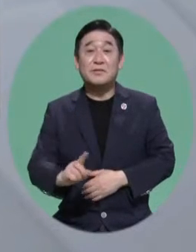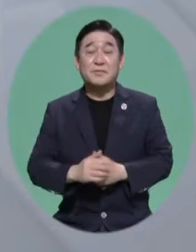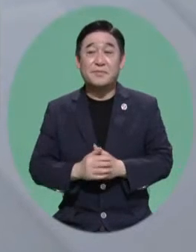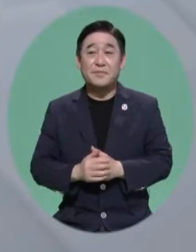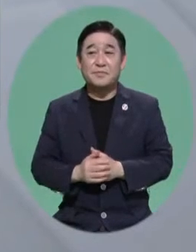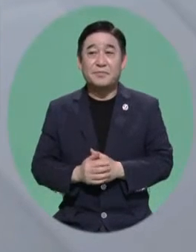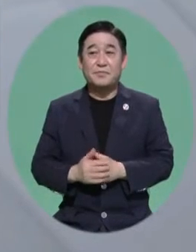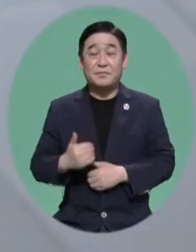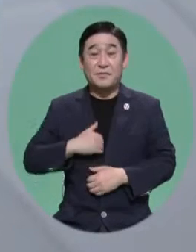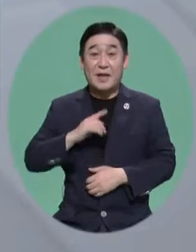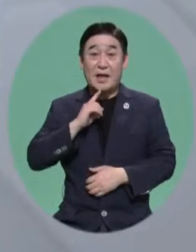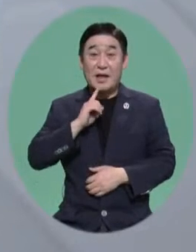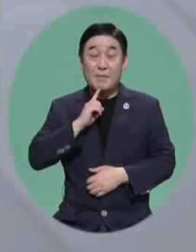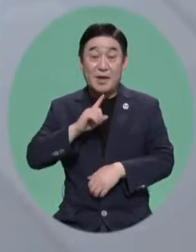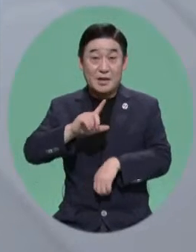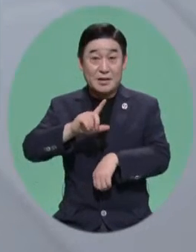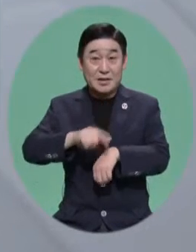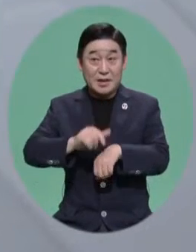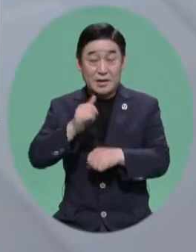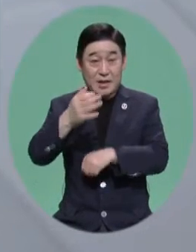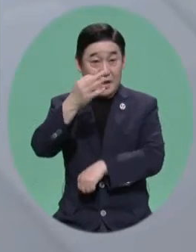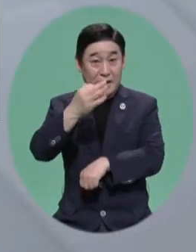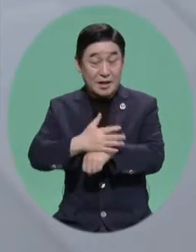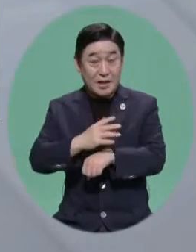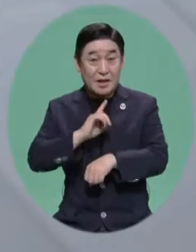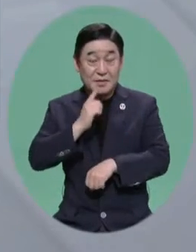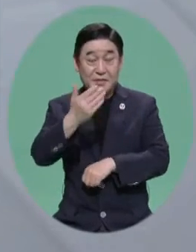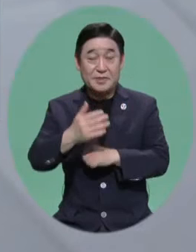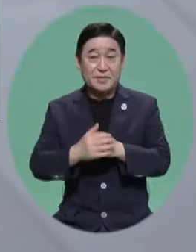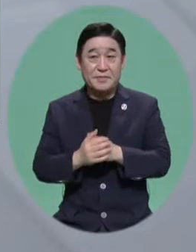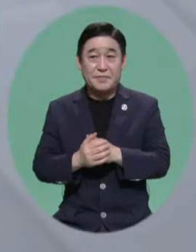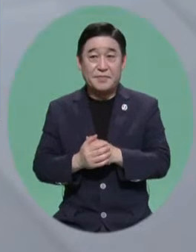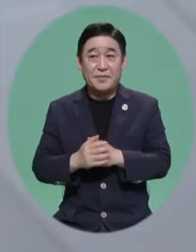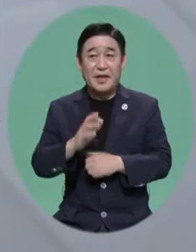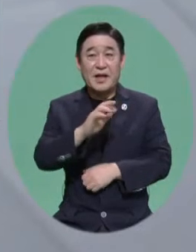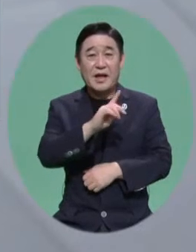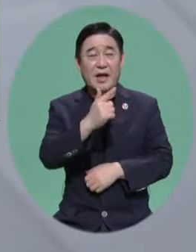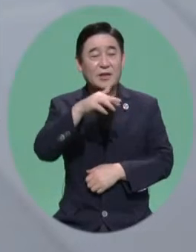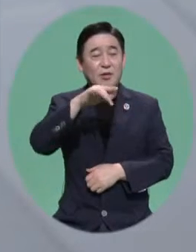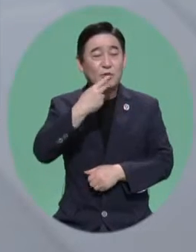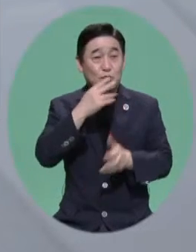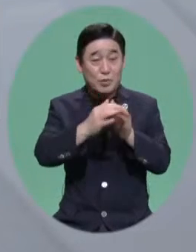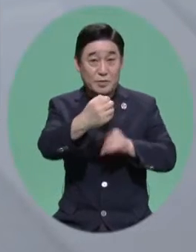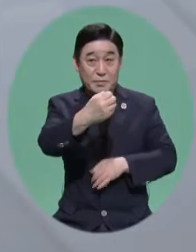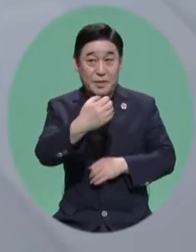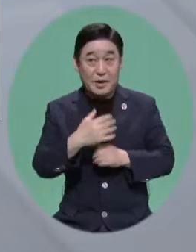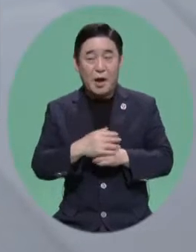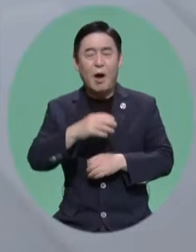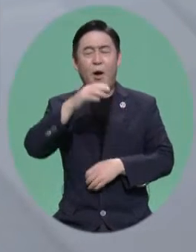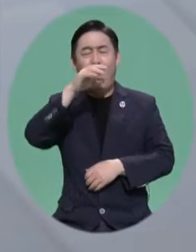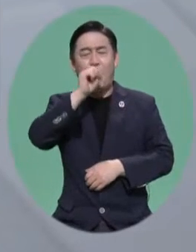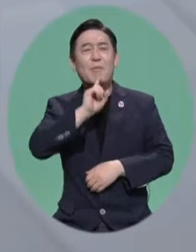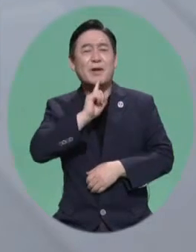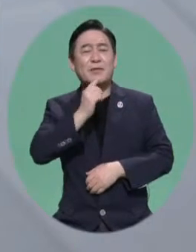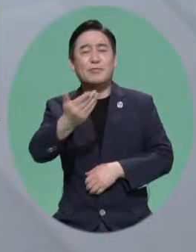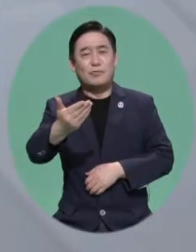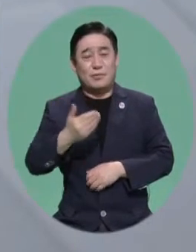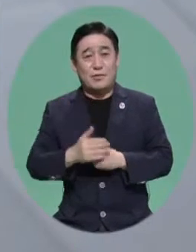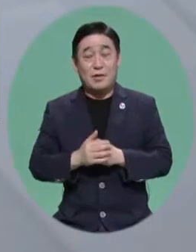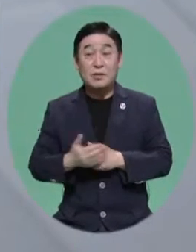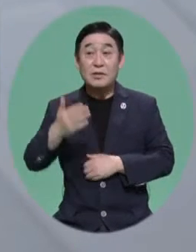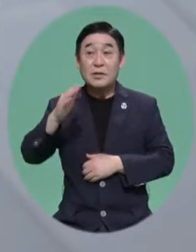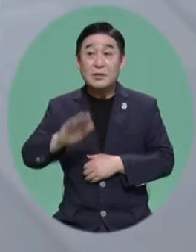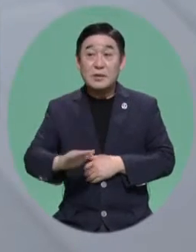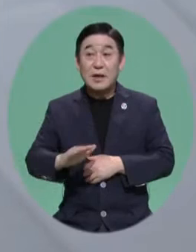4 어차피 체 발언 순수가 된 거기에 대해서 간단하게 하나 말씀드리겠습니다 안철수 권 님께서 좋은 말씀 해주셨습니다